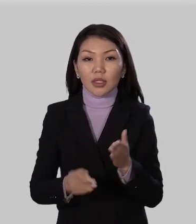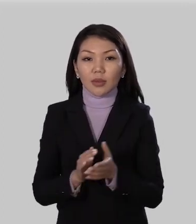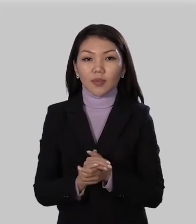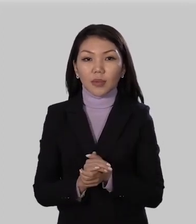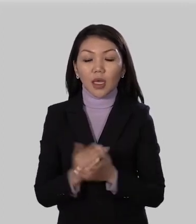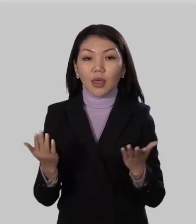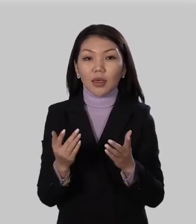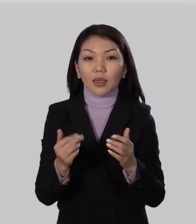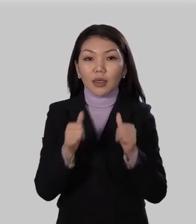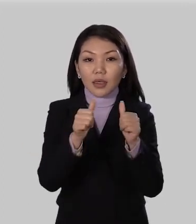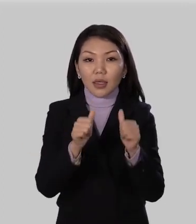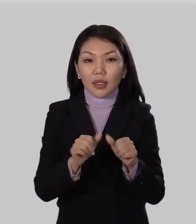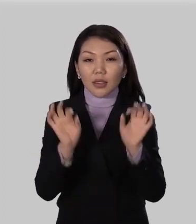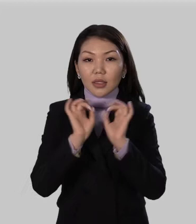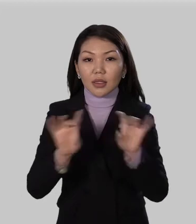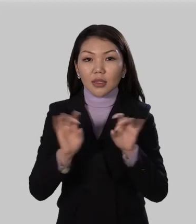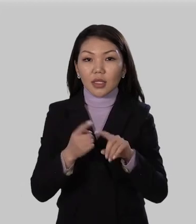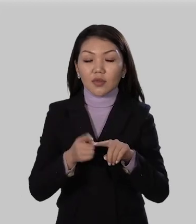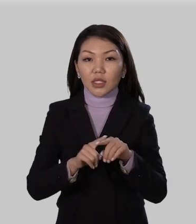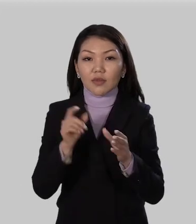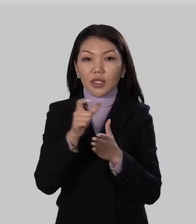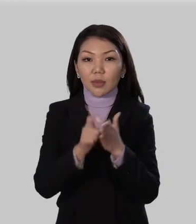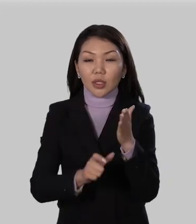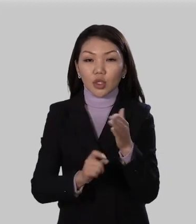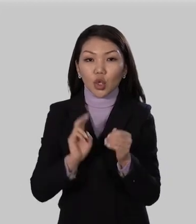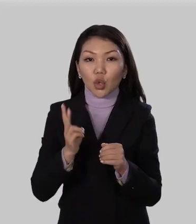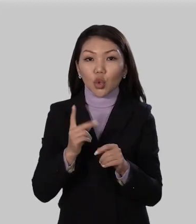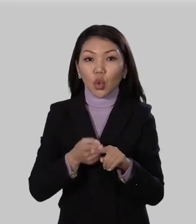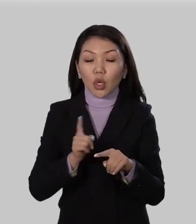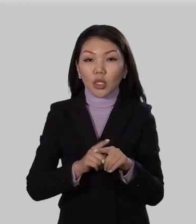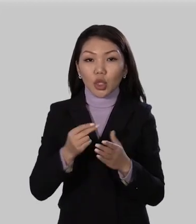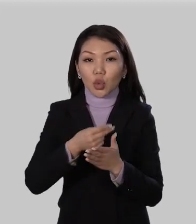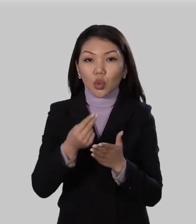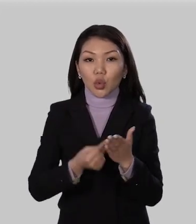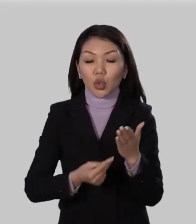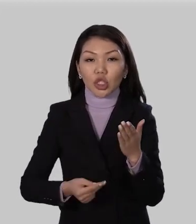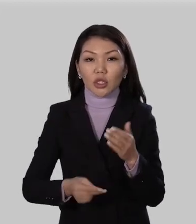О каких картинах идет речь в тексте? Кто этот художник?